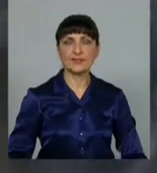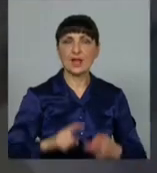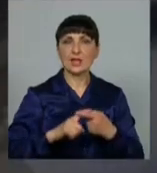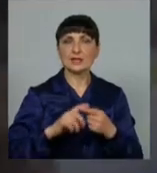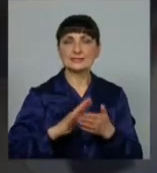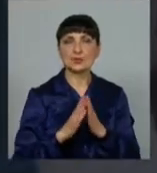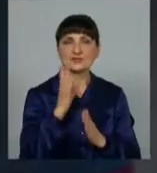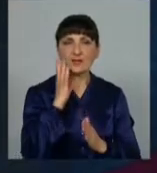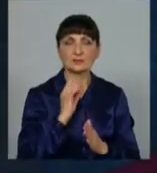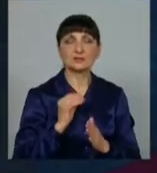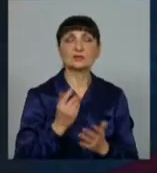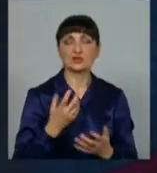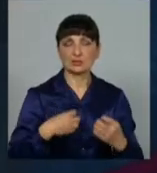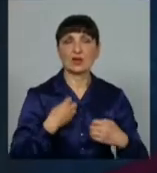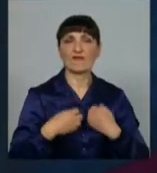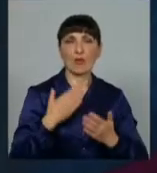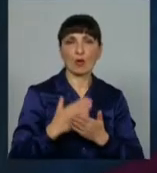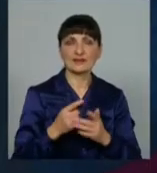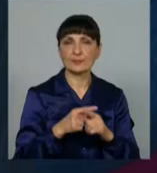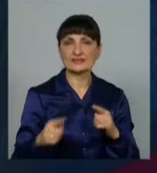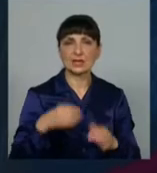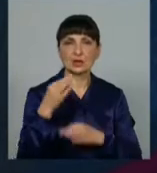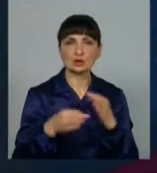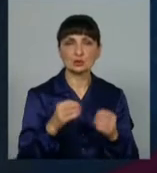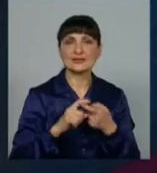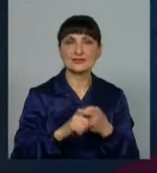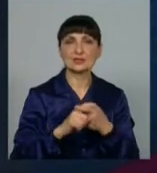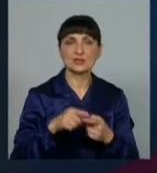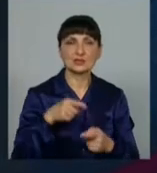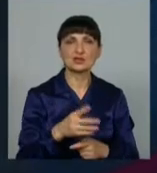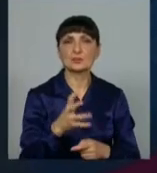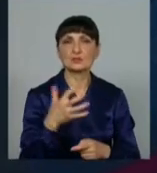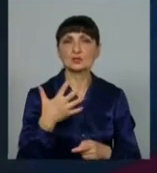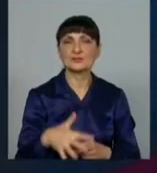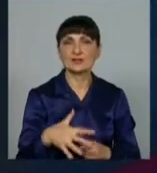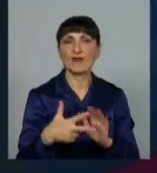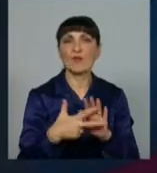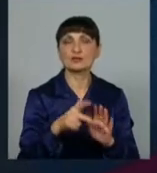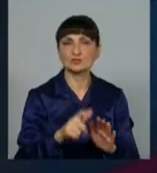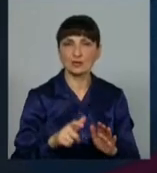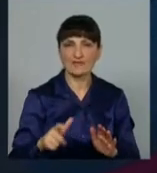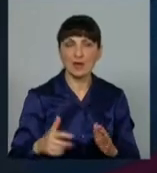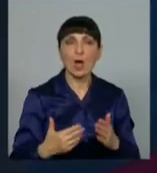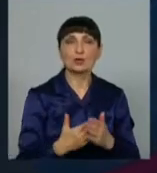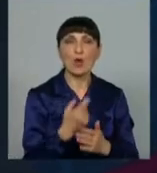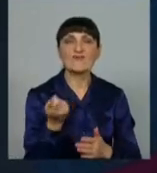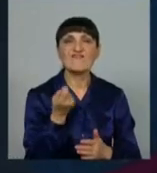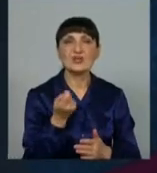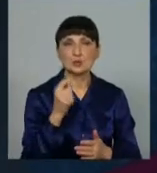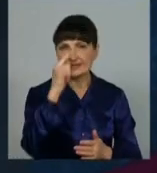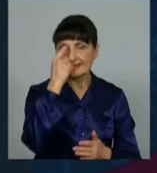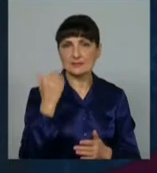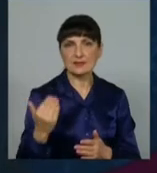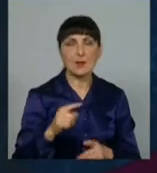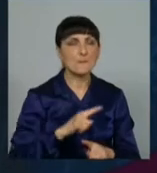Эпидситуация в Алматы все еще вызывает тревогу. За последние сутки заразились 1558 горожан. А новый штамм опасного